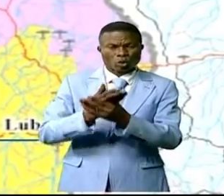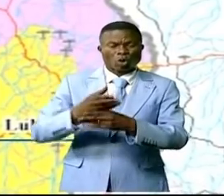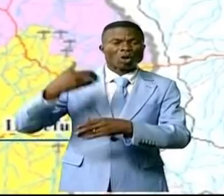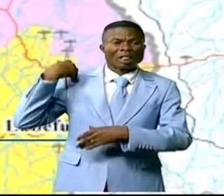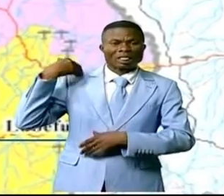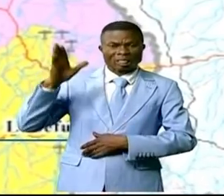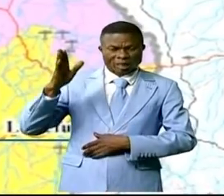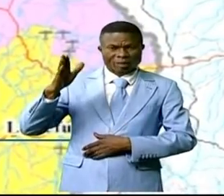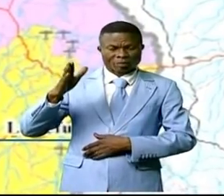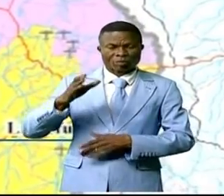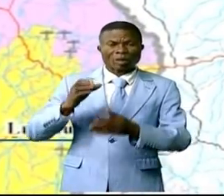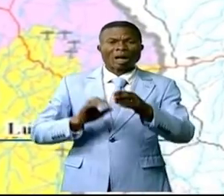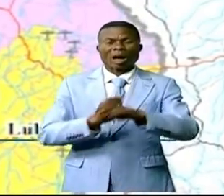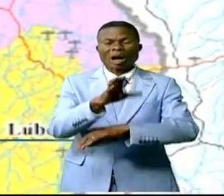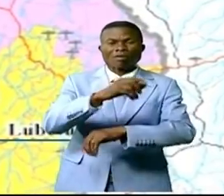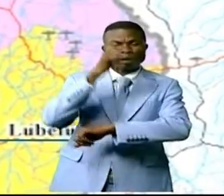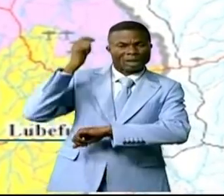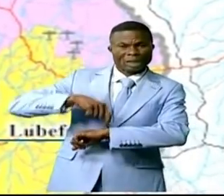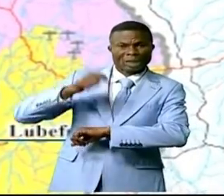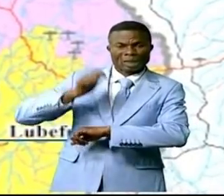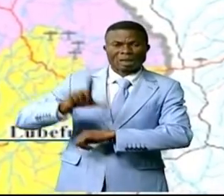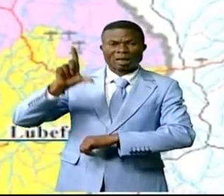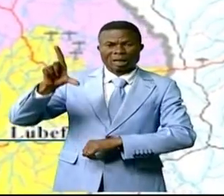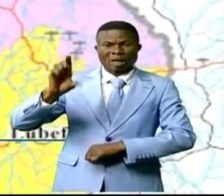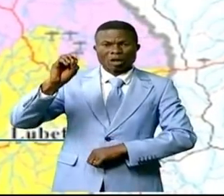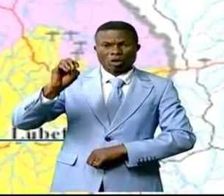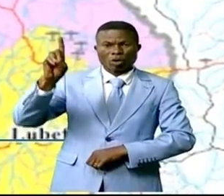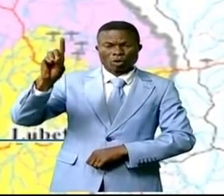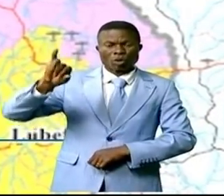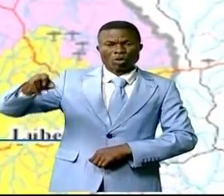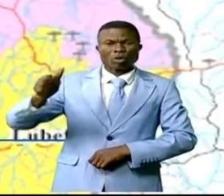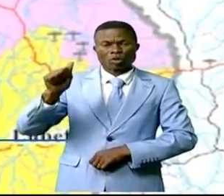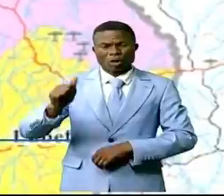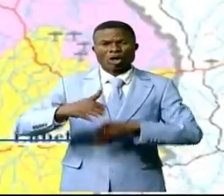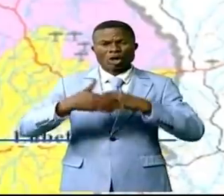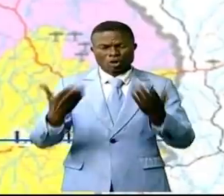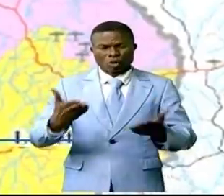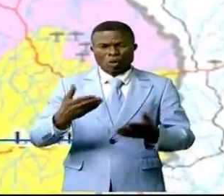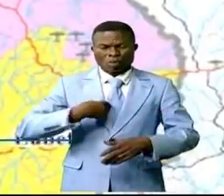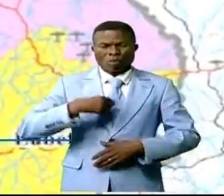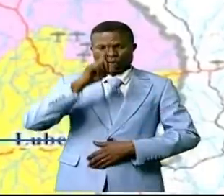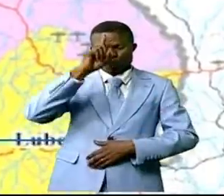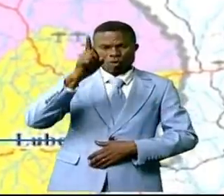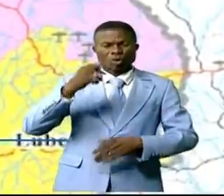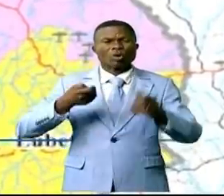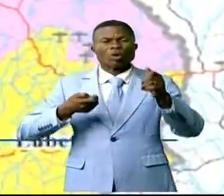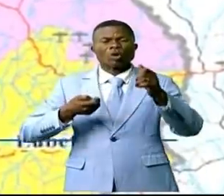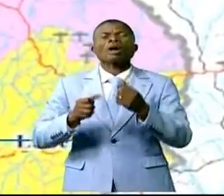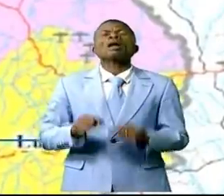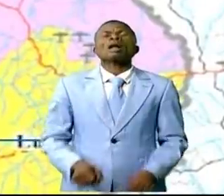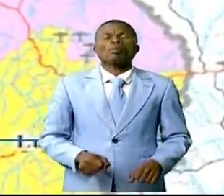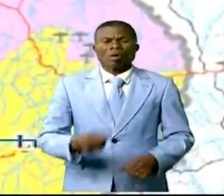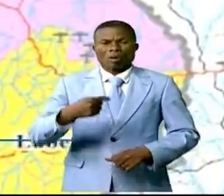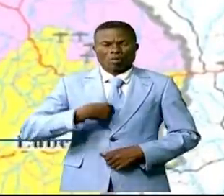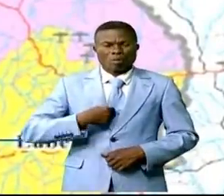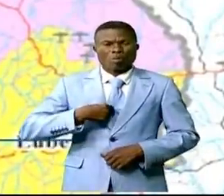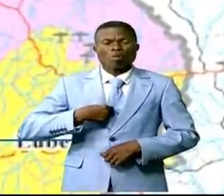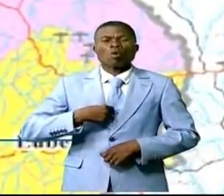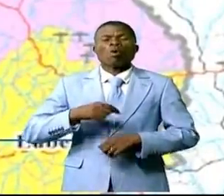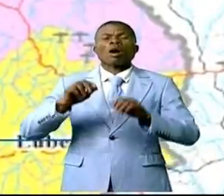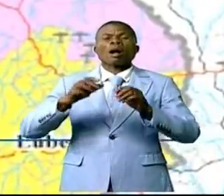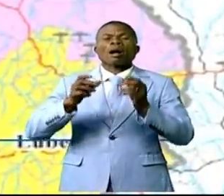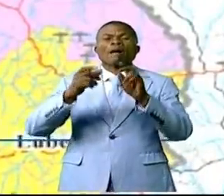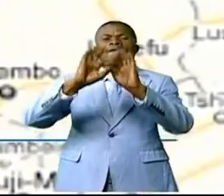fixé au tribunal de l'Odja. Comment je peux être auteur intellectuel des meurtres, moi qui ne suis ni mobutiste,